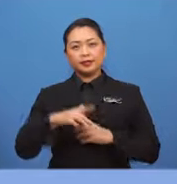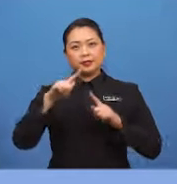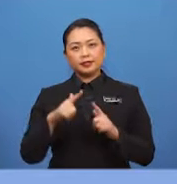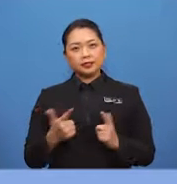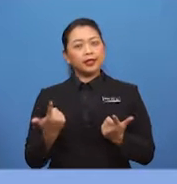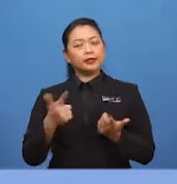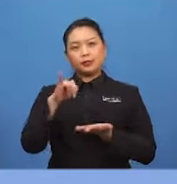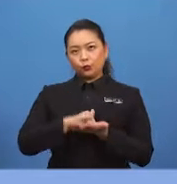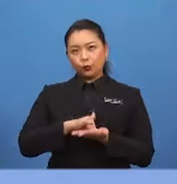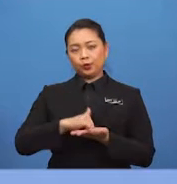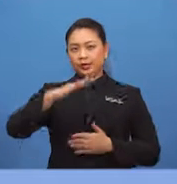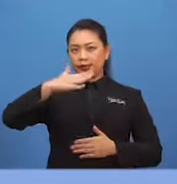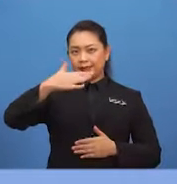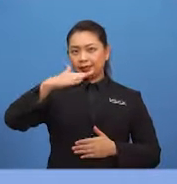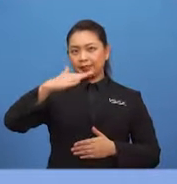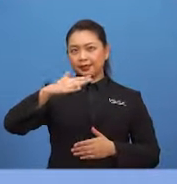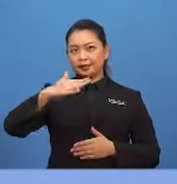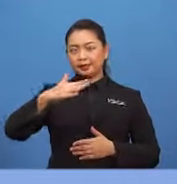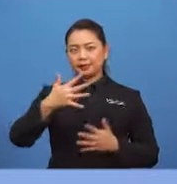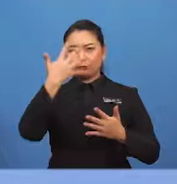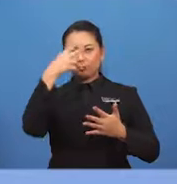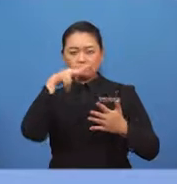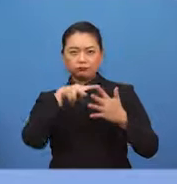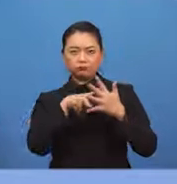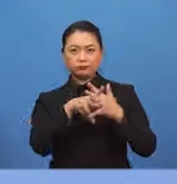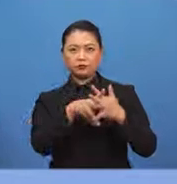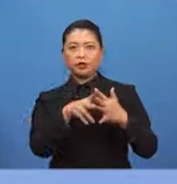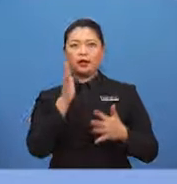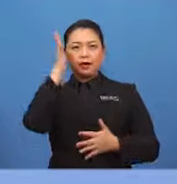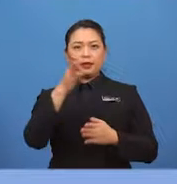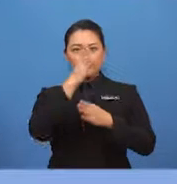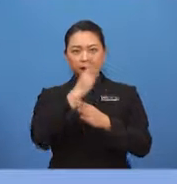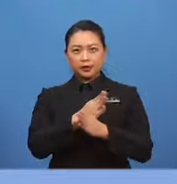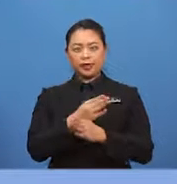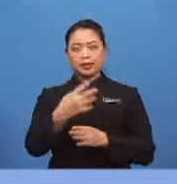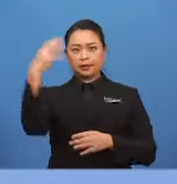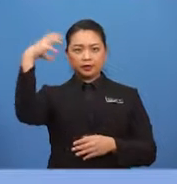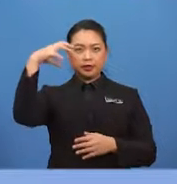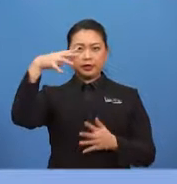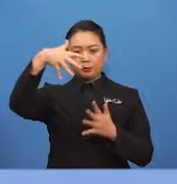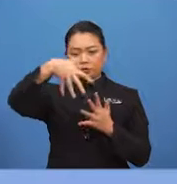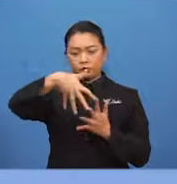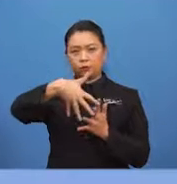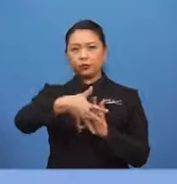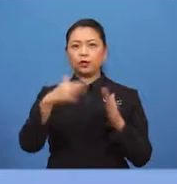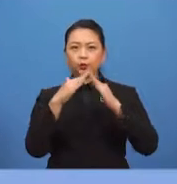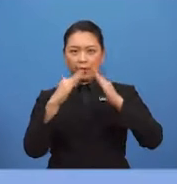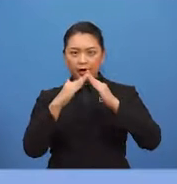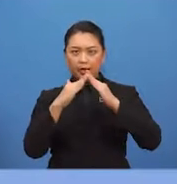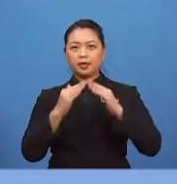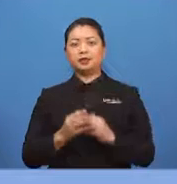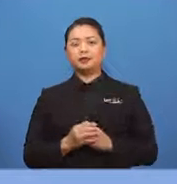Selain itu, tingkap kaca LUT sinar akan membenarkan cahaya masuk ke dalam rumah